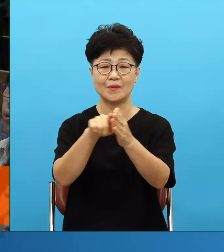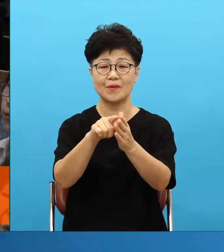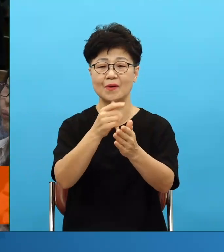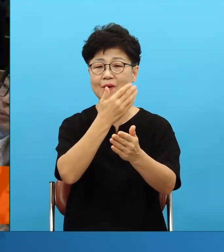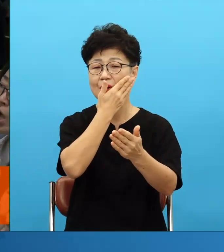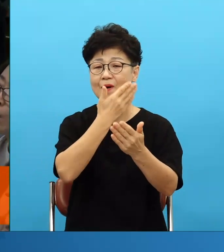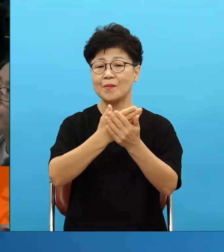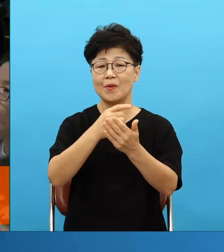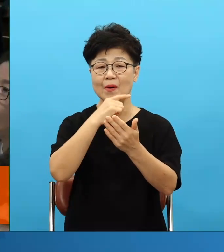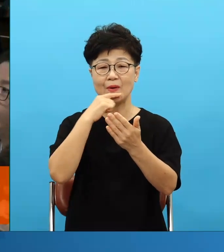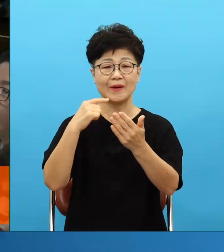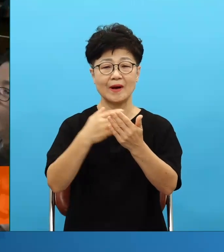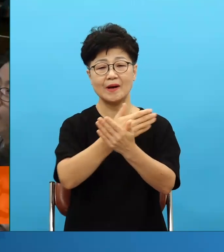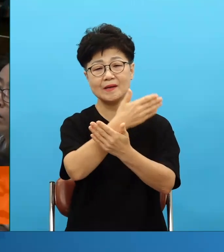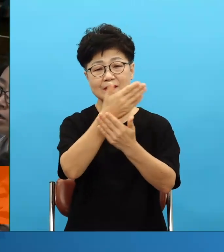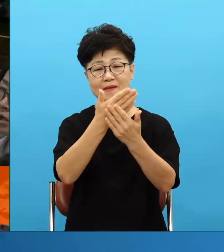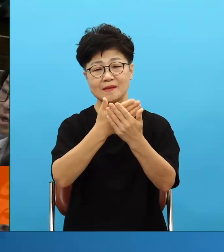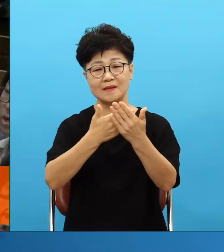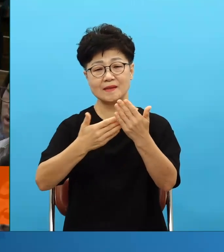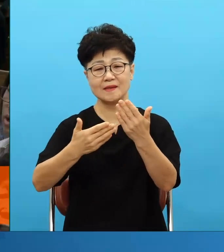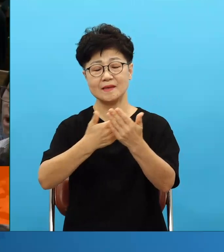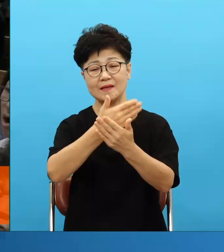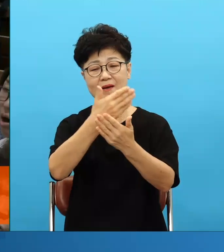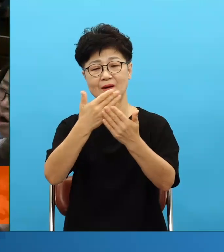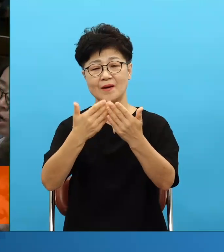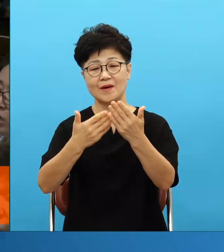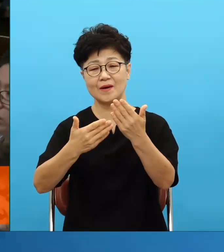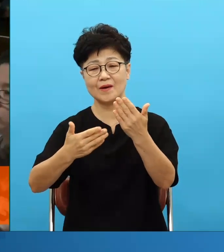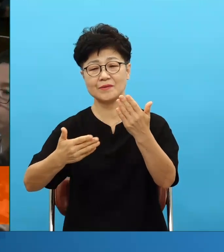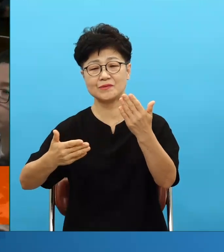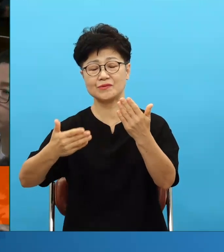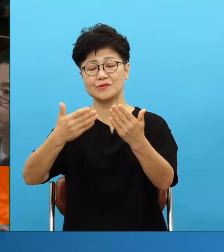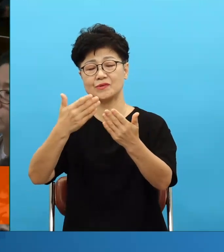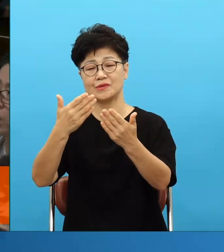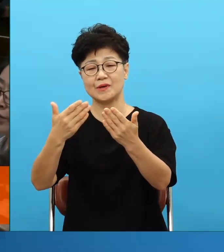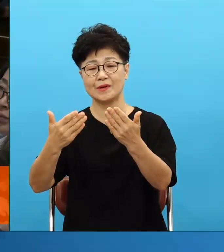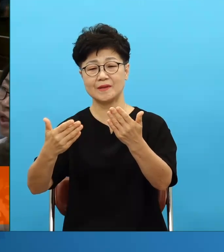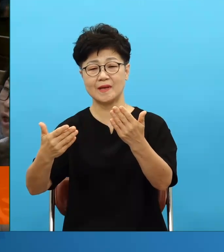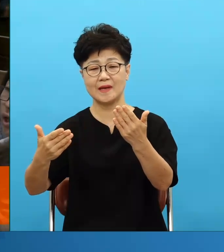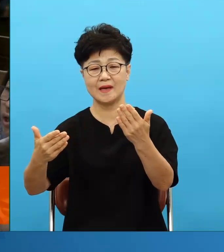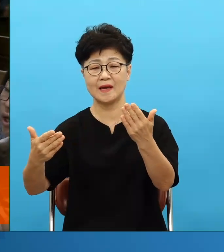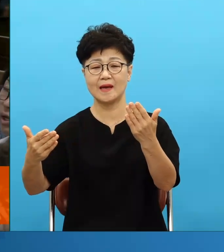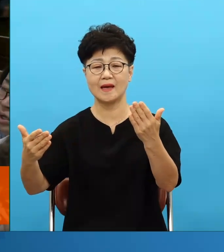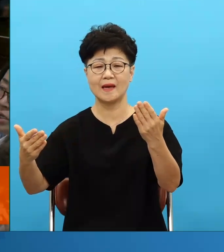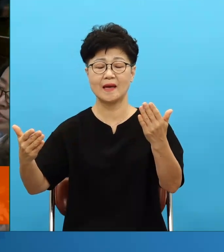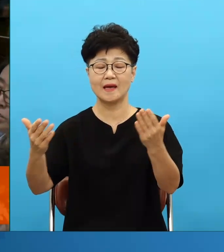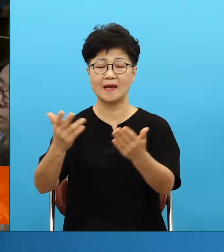구원하시려고 보혈 흘려 주셨네.